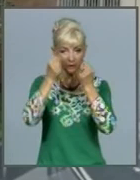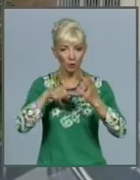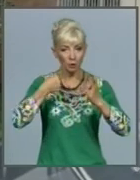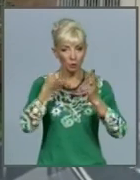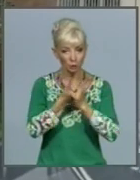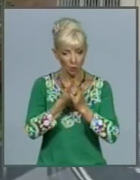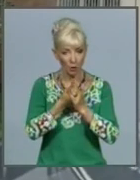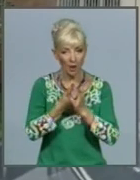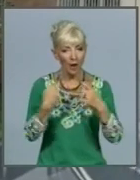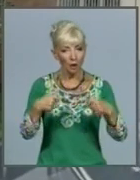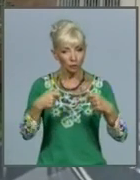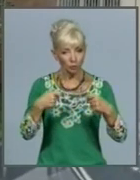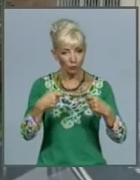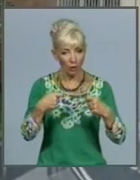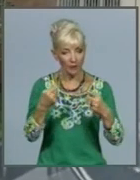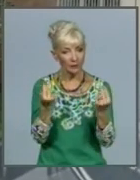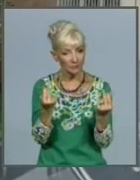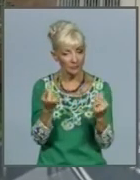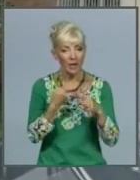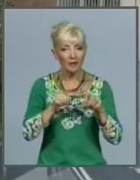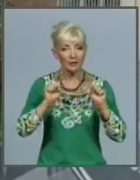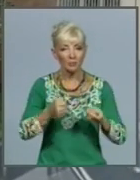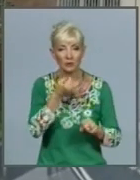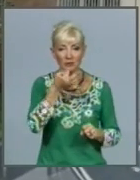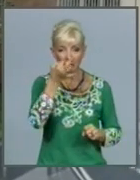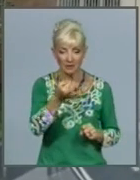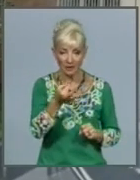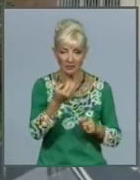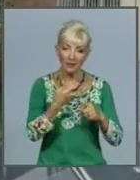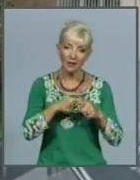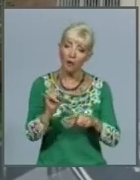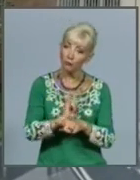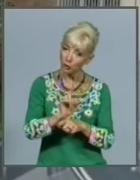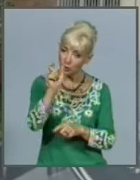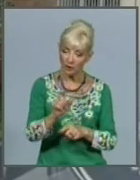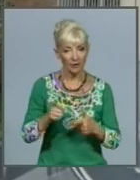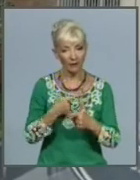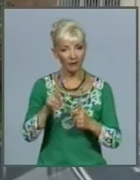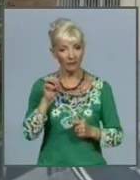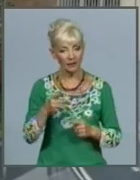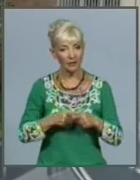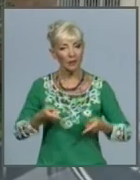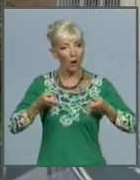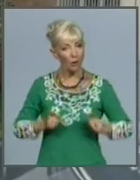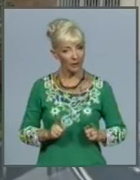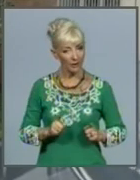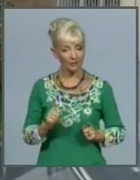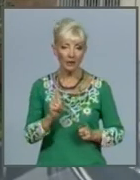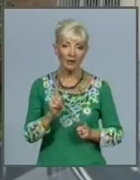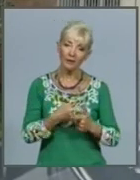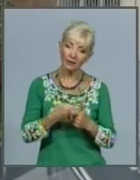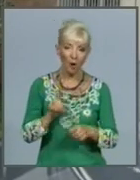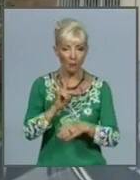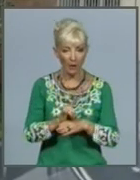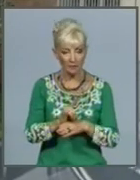вони можуть визначити на поліграфі, бреше людина чи ні. Встановити оригінальний експонат чи то копія. Дізнатися, обманює